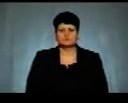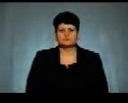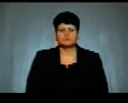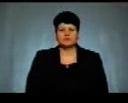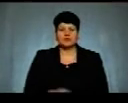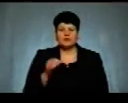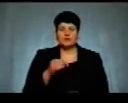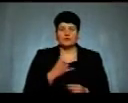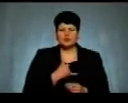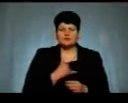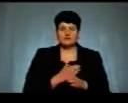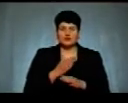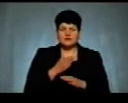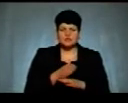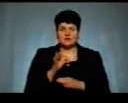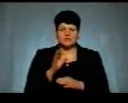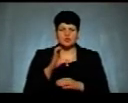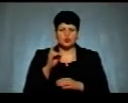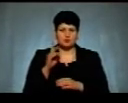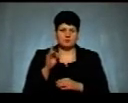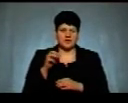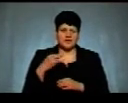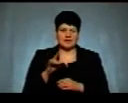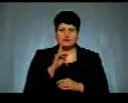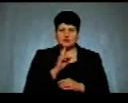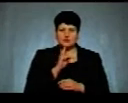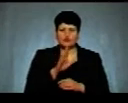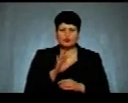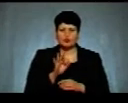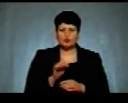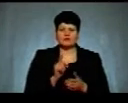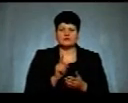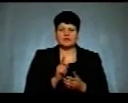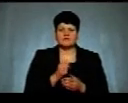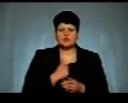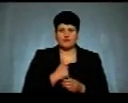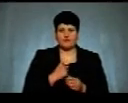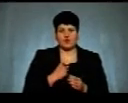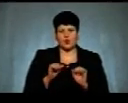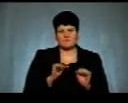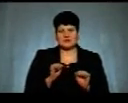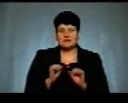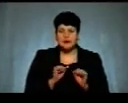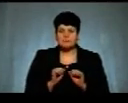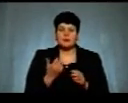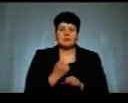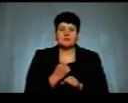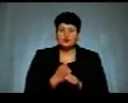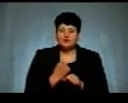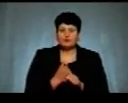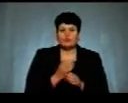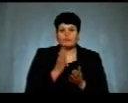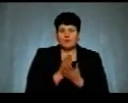Нагадую, що в нас в гостях Олександр Скумбрій, тимчасовий виконувач обов'язків військового комісара. Отже, ми працюємо в прямому ефірі,